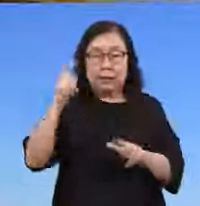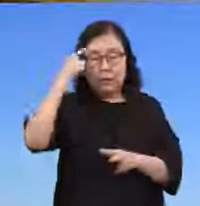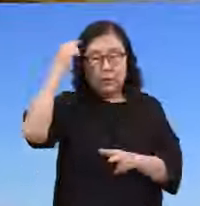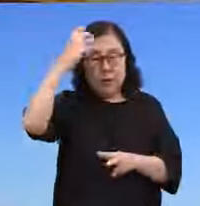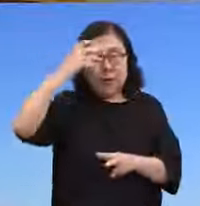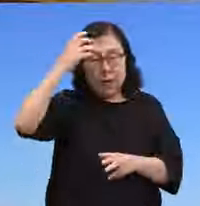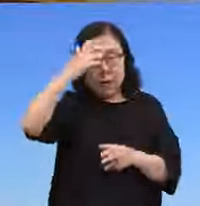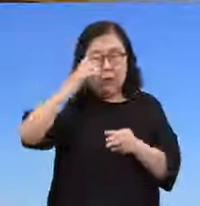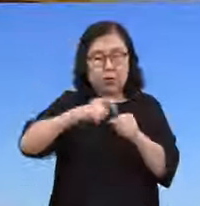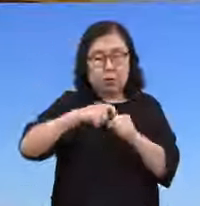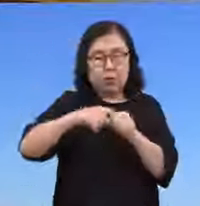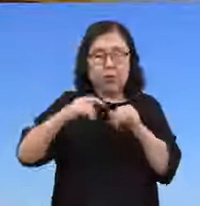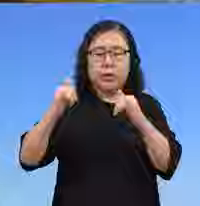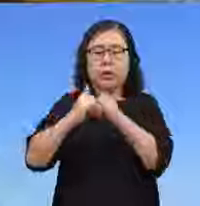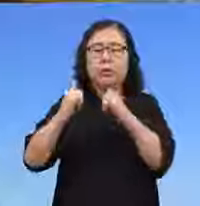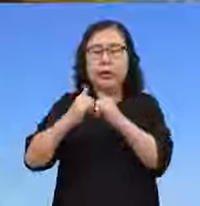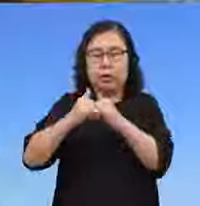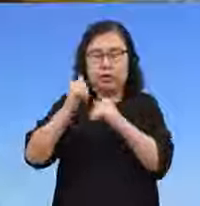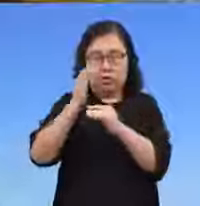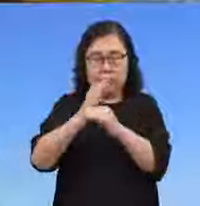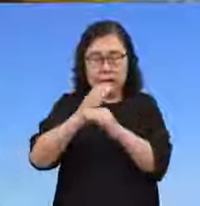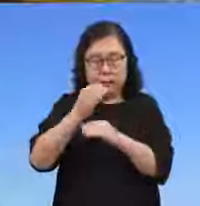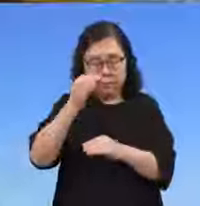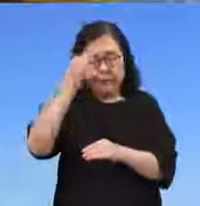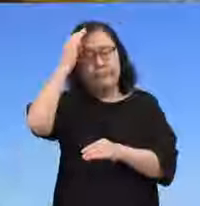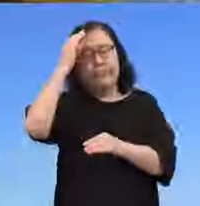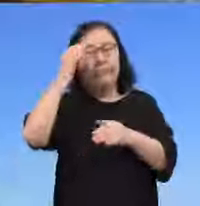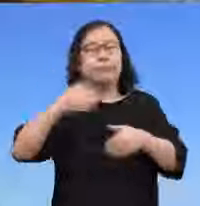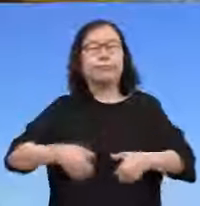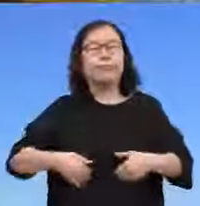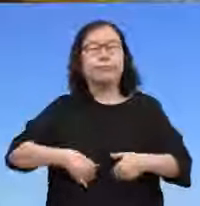영적으로 전쟁 중이라는 걸 자각하라는 겁니다.